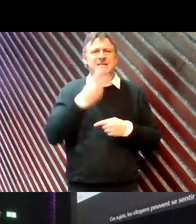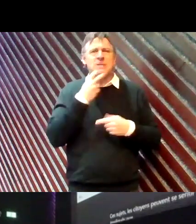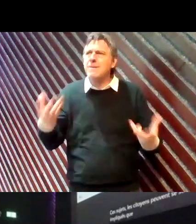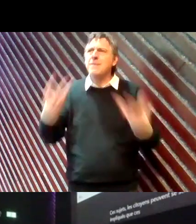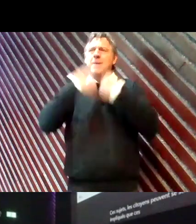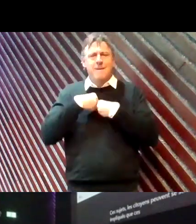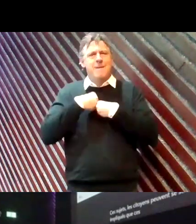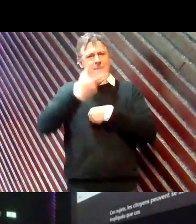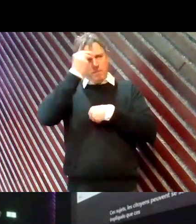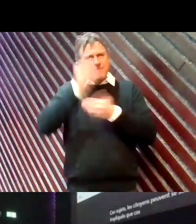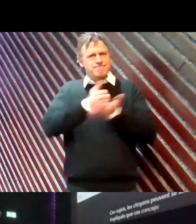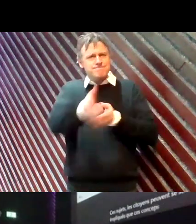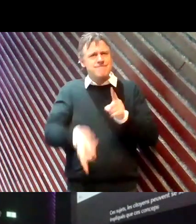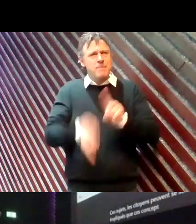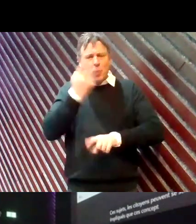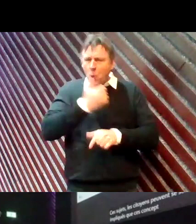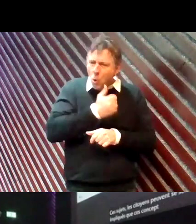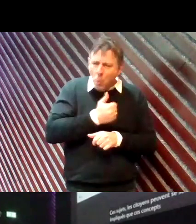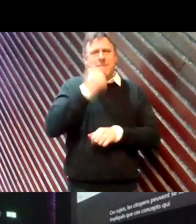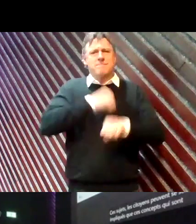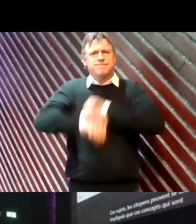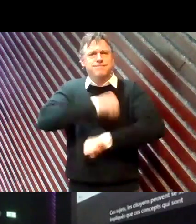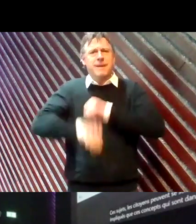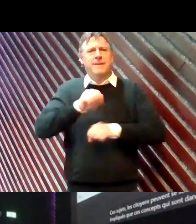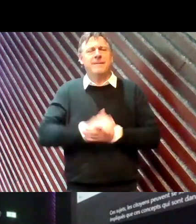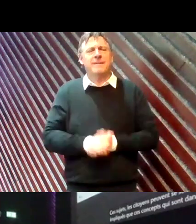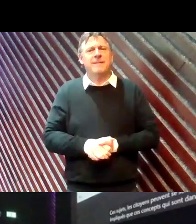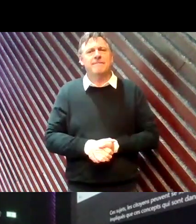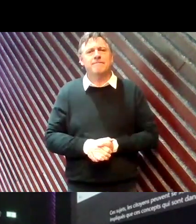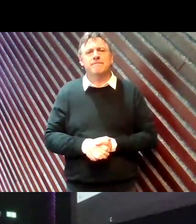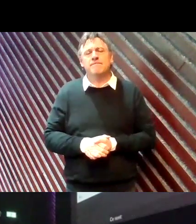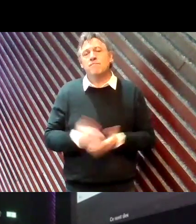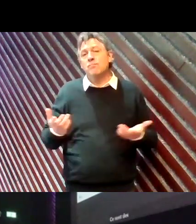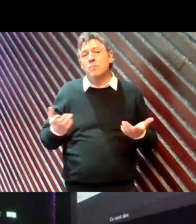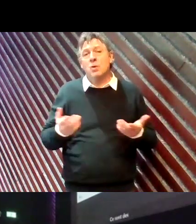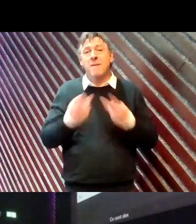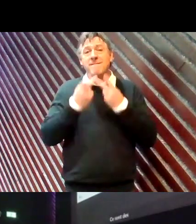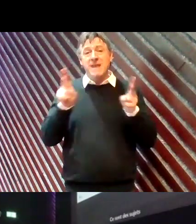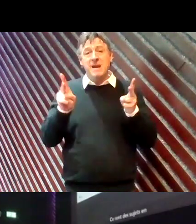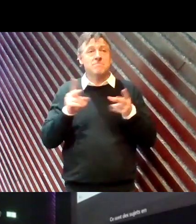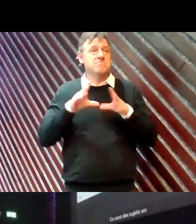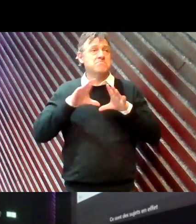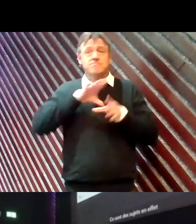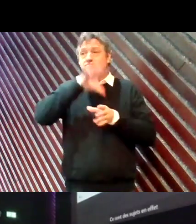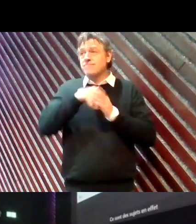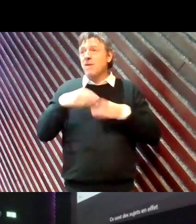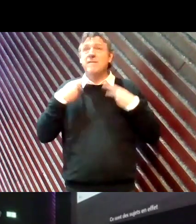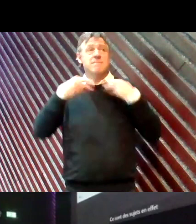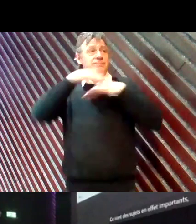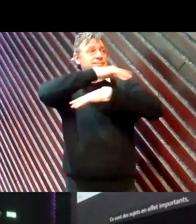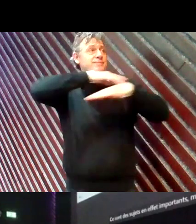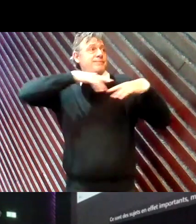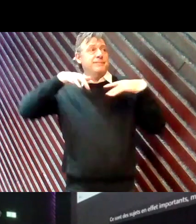Mais alors après, en effet, c'est des sujets importants, mais comment dire, vivre dans la société, ce n pas que ça. Mais ça, je laisserai mes